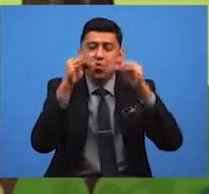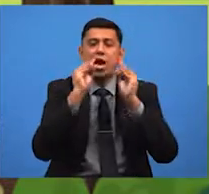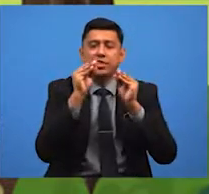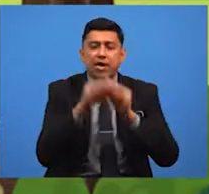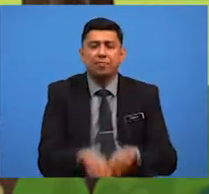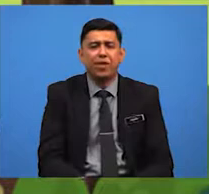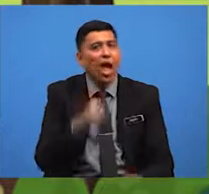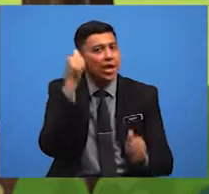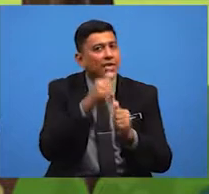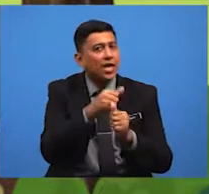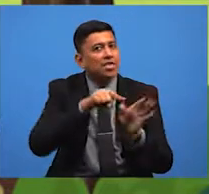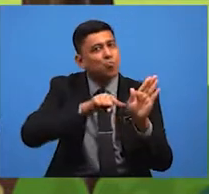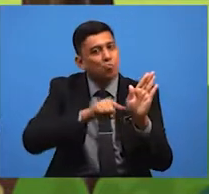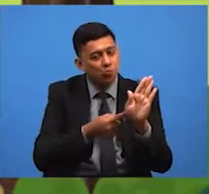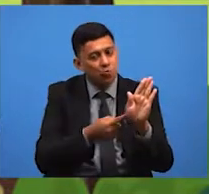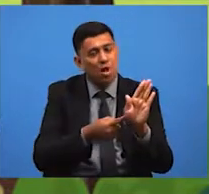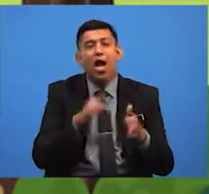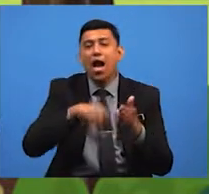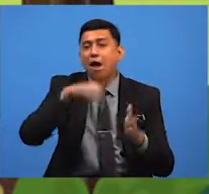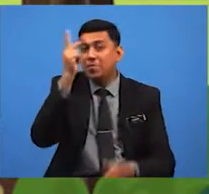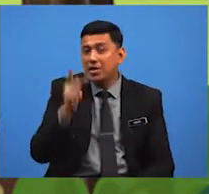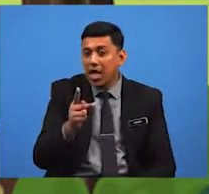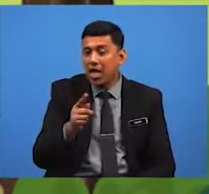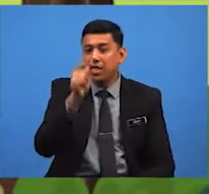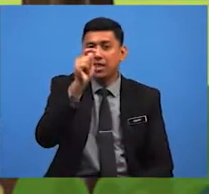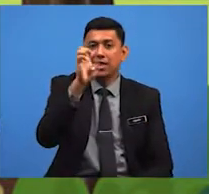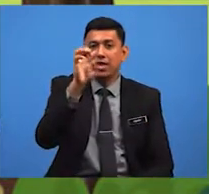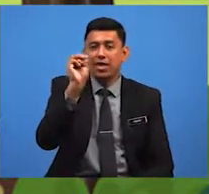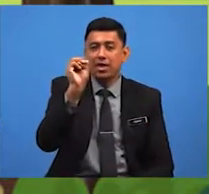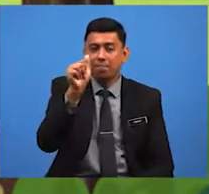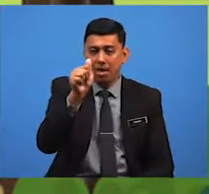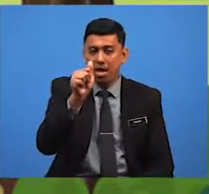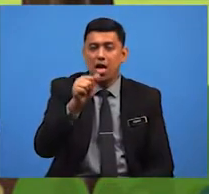ingat semula, apakah tema sajak ini?